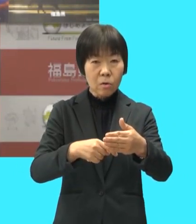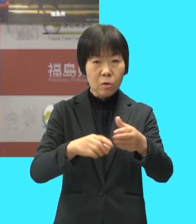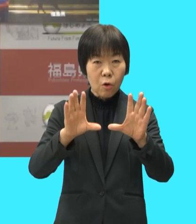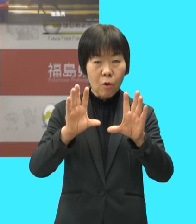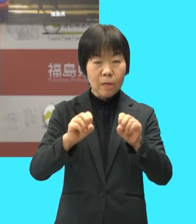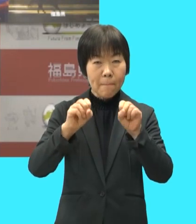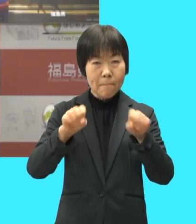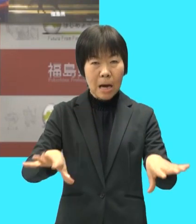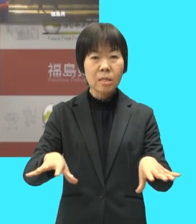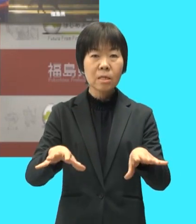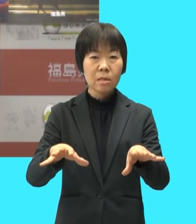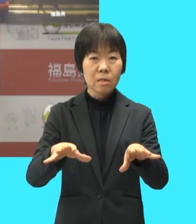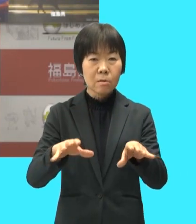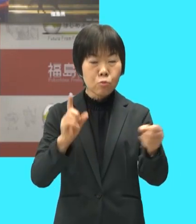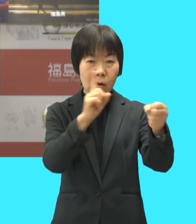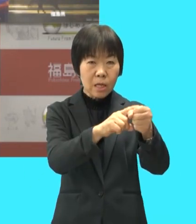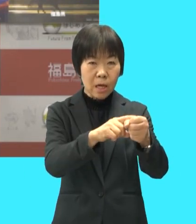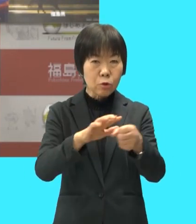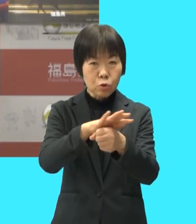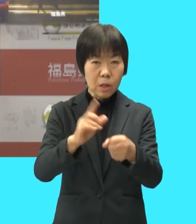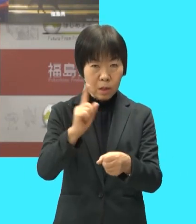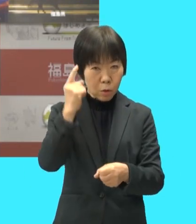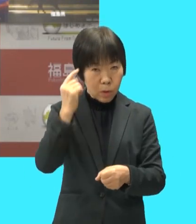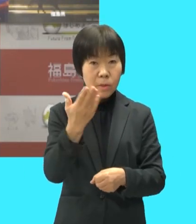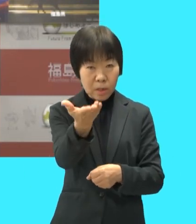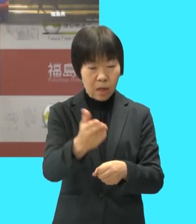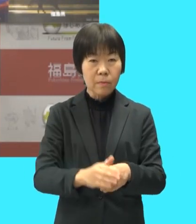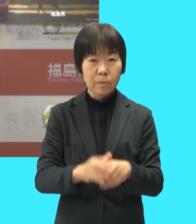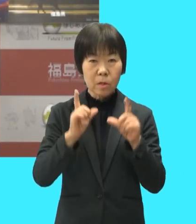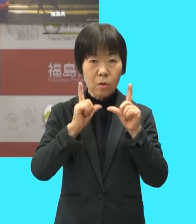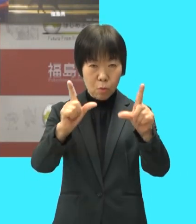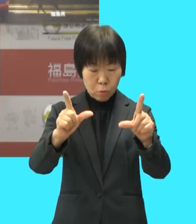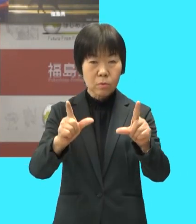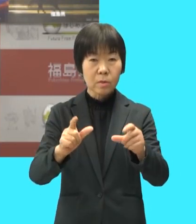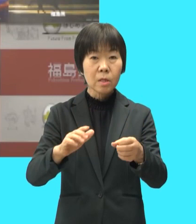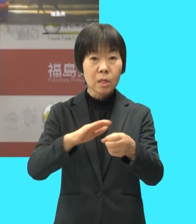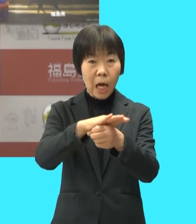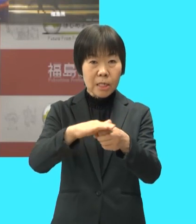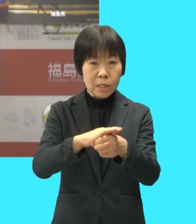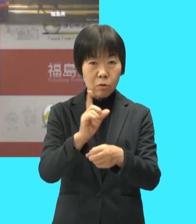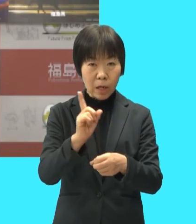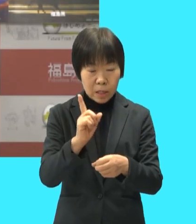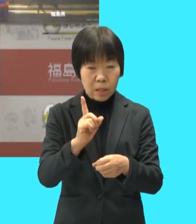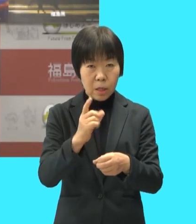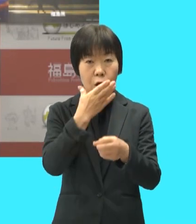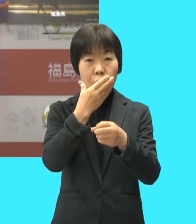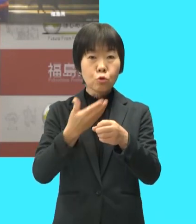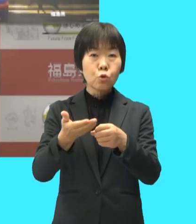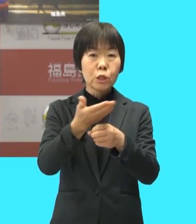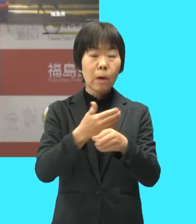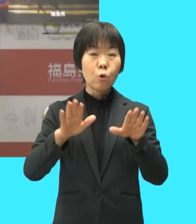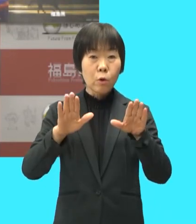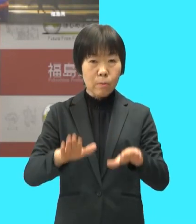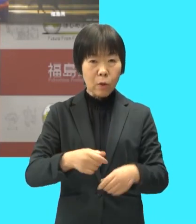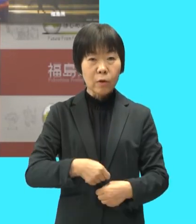ては何が一番重要だとお考えでしょうか。 はい。やはり大切なことは福島の今